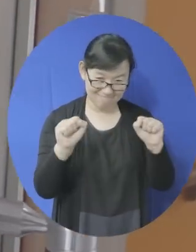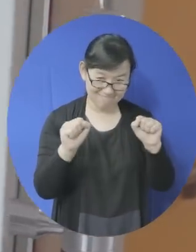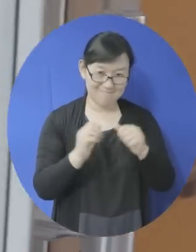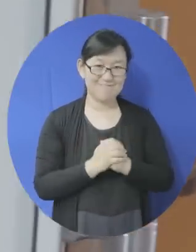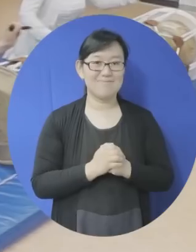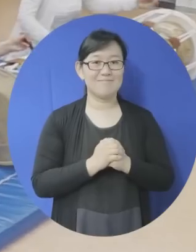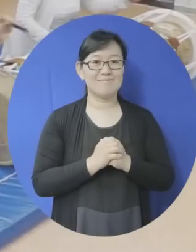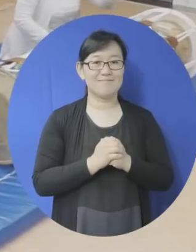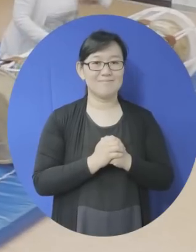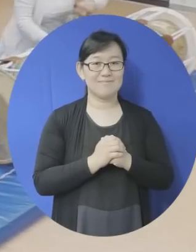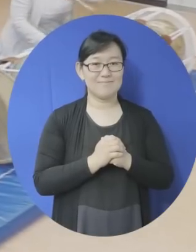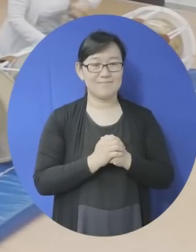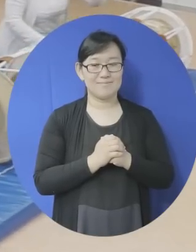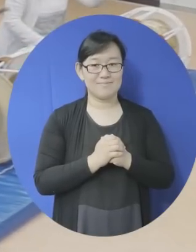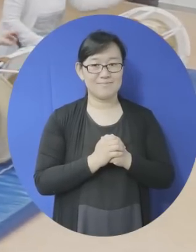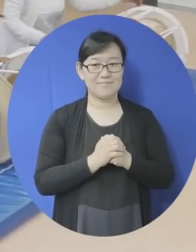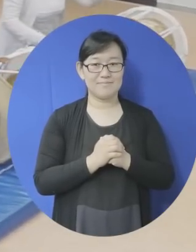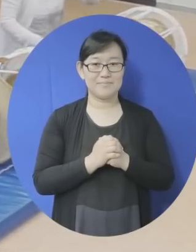안녕하세요.